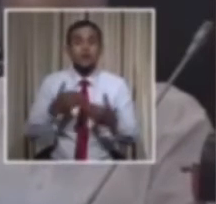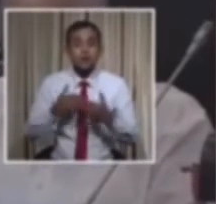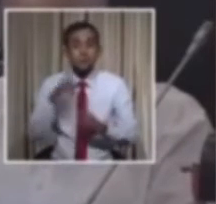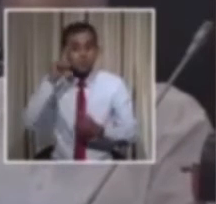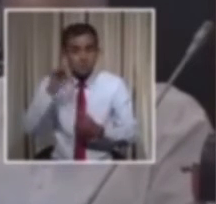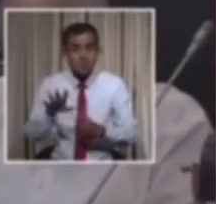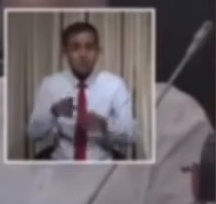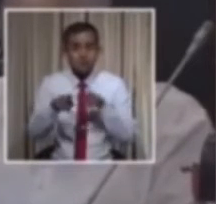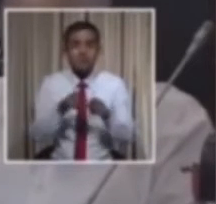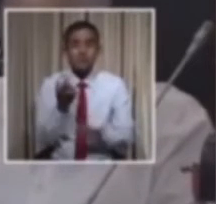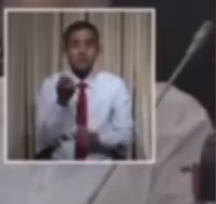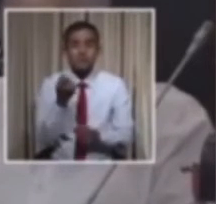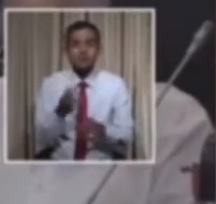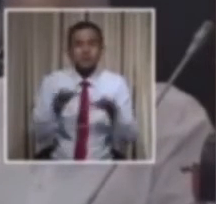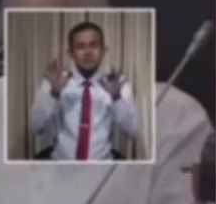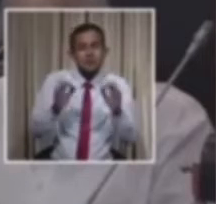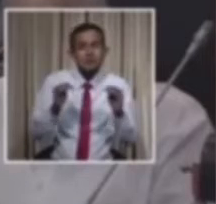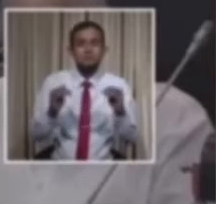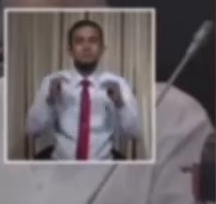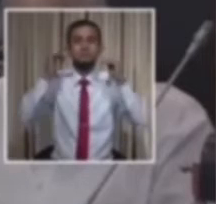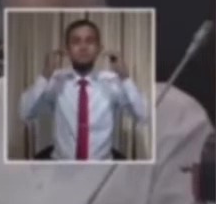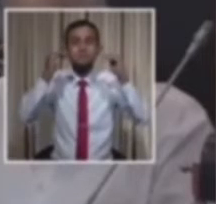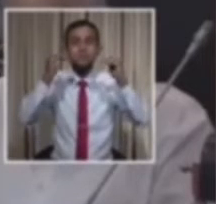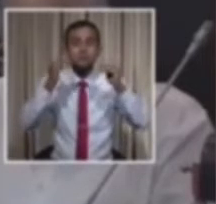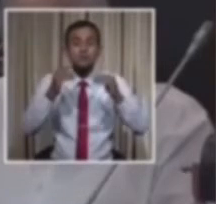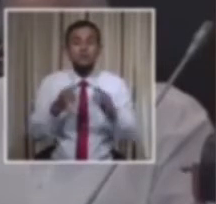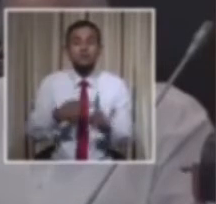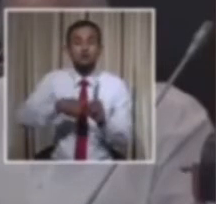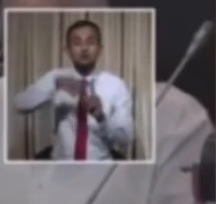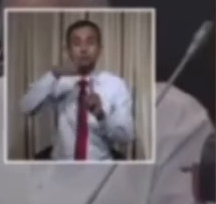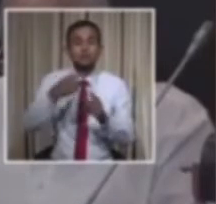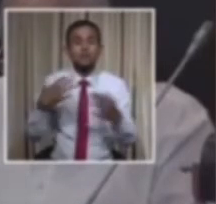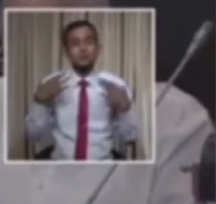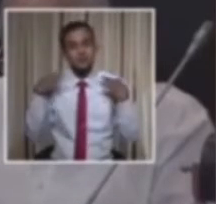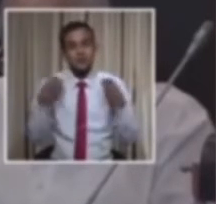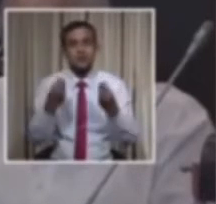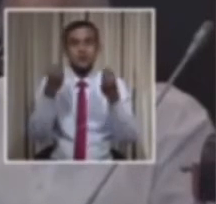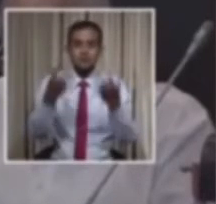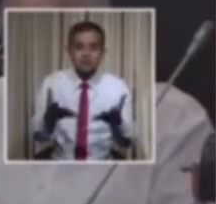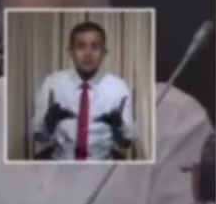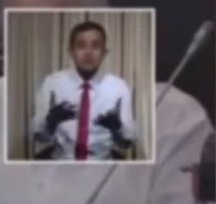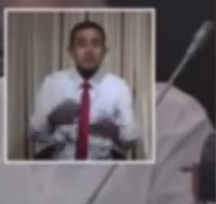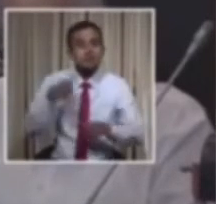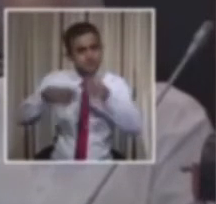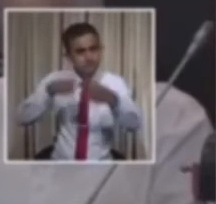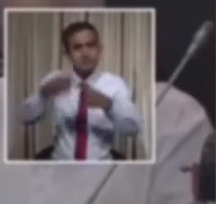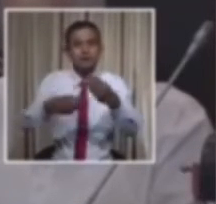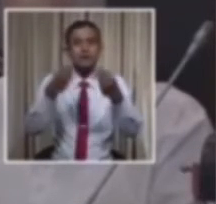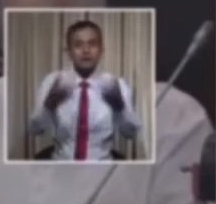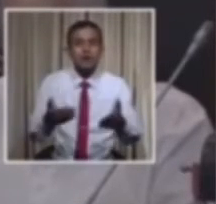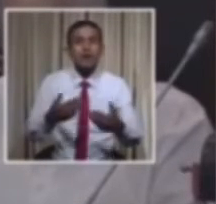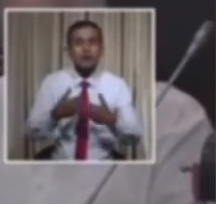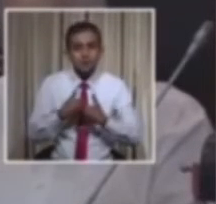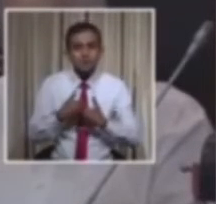ஒழிப்பிற்காக தொடர்ந்து மேற்கொண்டுள்ள முதலீடுகள் கொரோனா தொற்று நோய்க்கு மத்தியிலும் இது பொருளாதாரத்தின் இயக்கவியல்